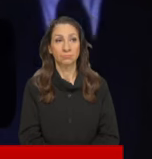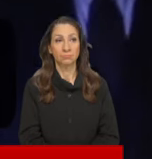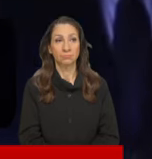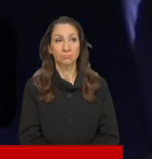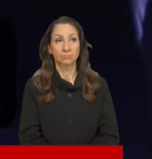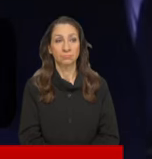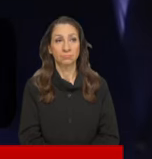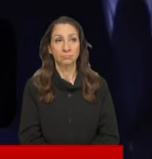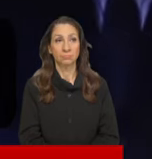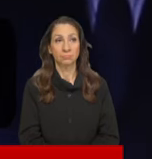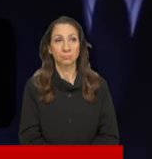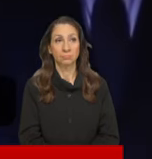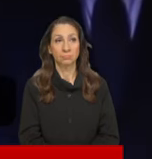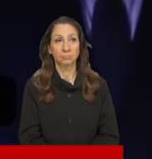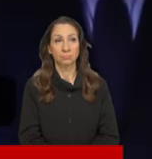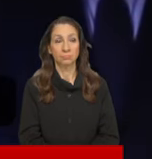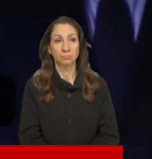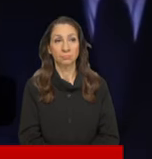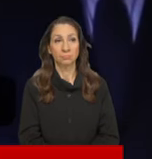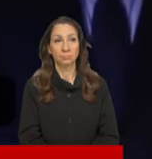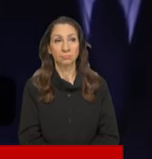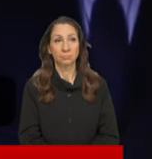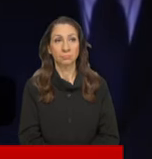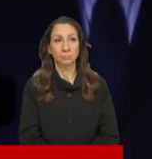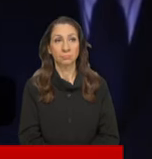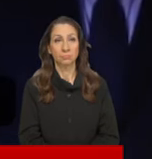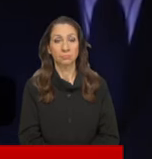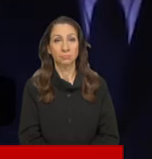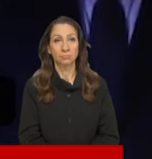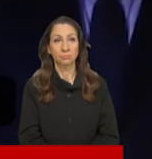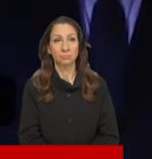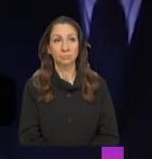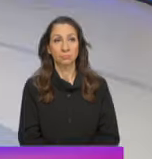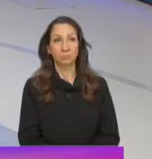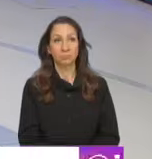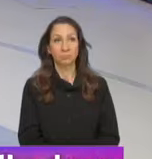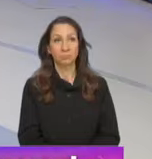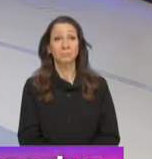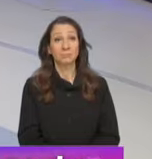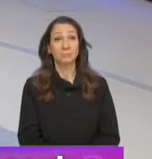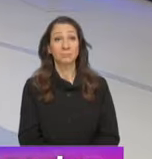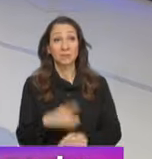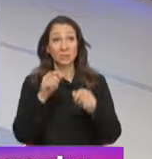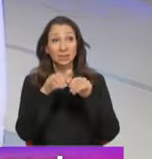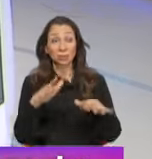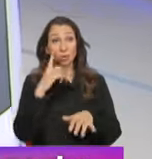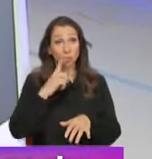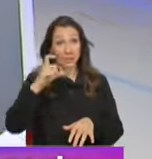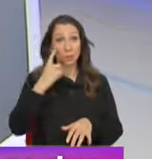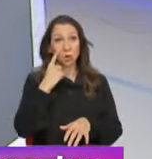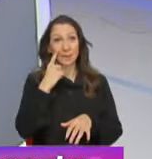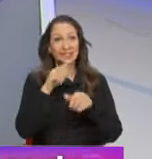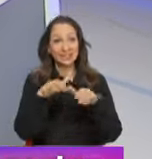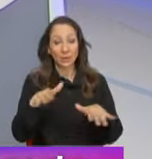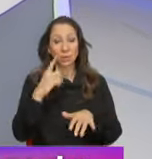teröristlere ne yapıyorsanız yapın Türk saldırmasının önüne geçin Şimdi bir sistem Hükümet